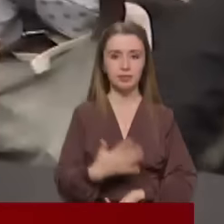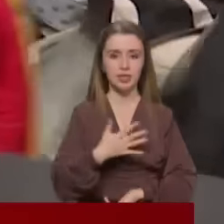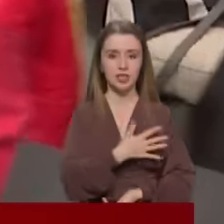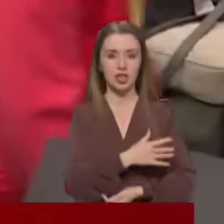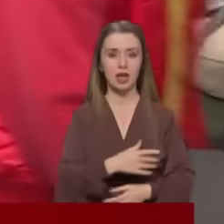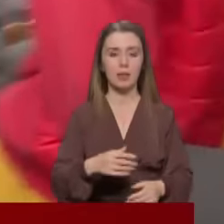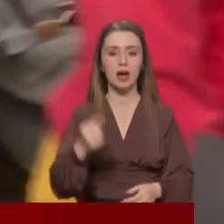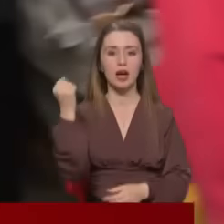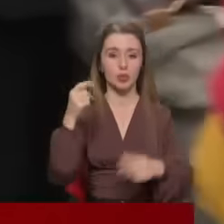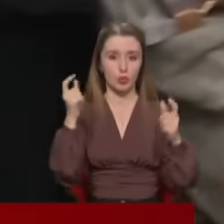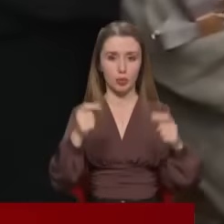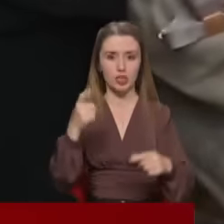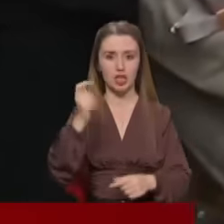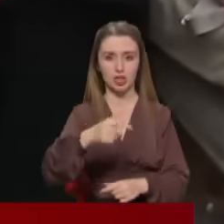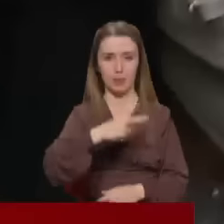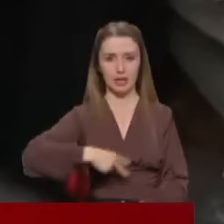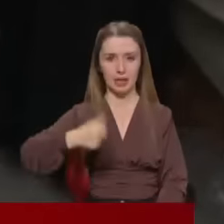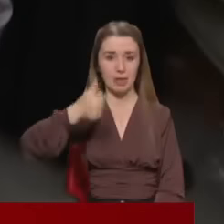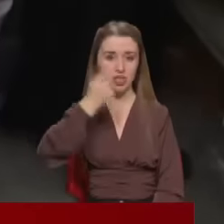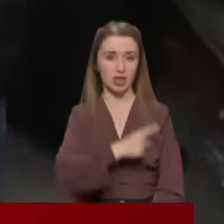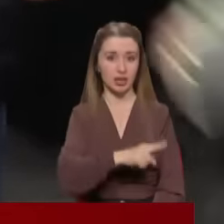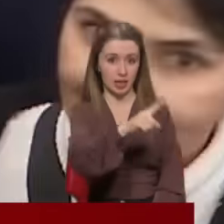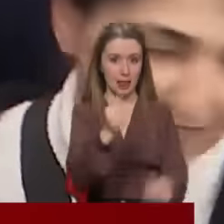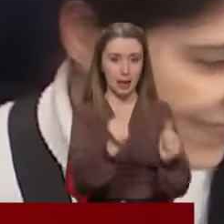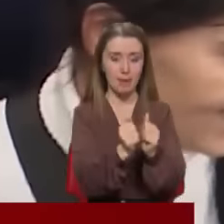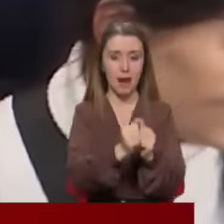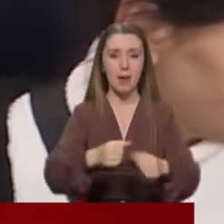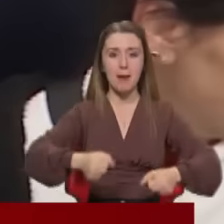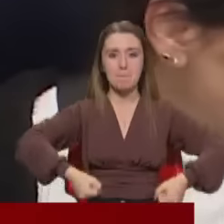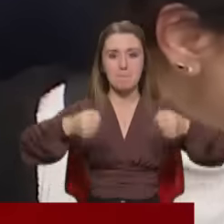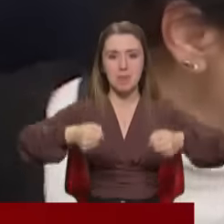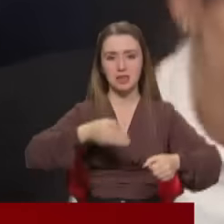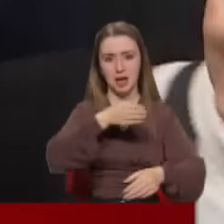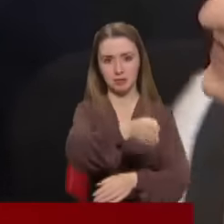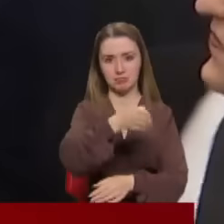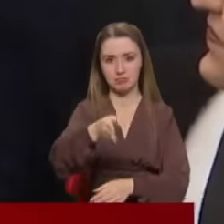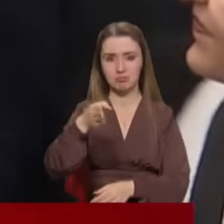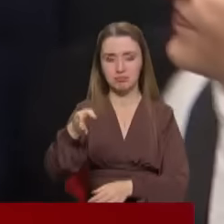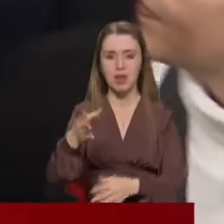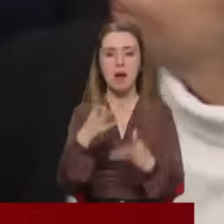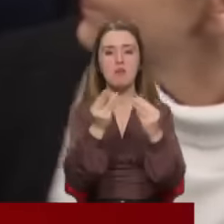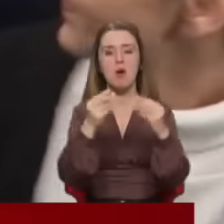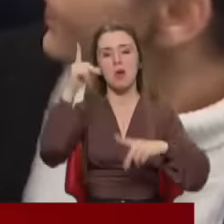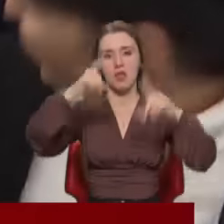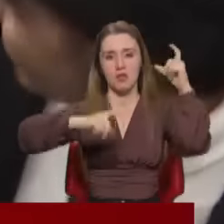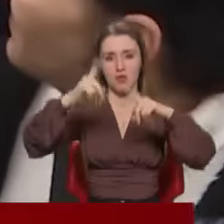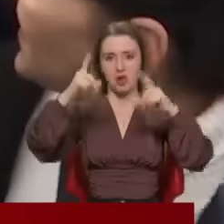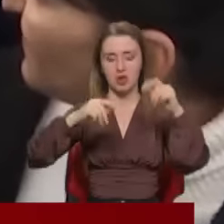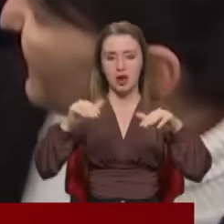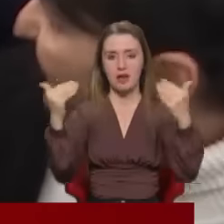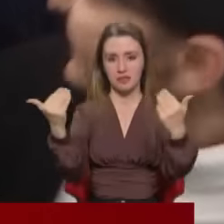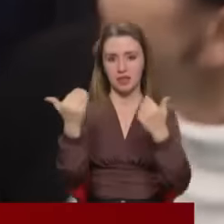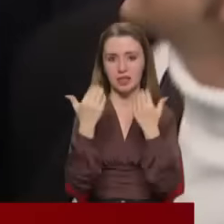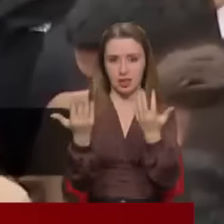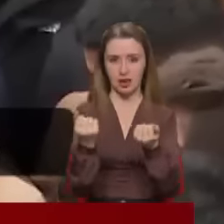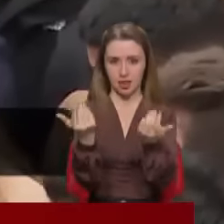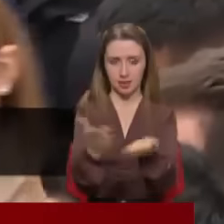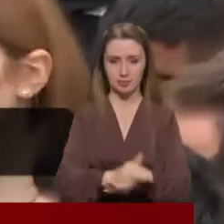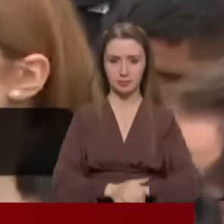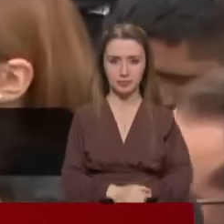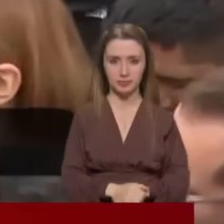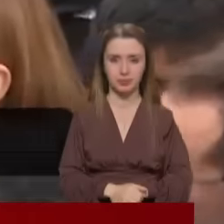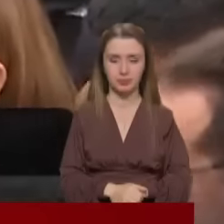Gazi Osman Paşa ilçe belediye başkan adayıyla birlikte semt pazarı gezen İmamoğlu bol bol fotoğraf çektirdi, destek mesajları aldı.